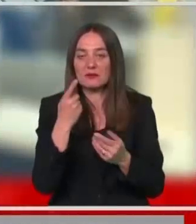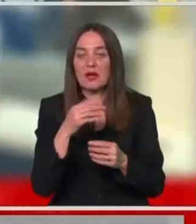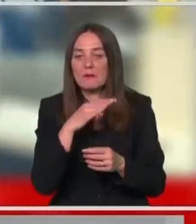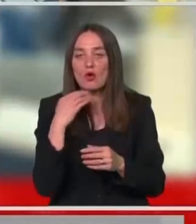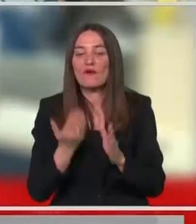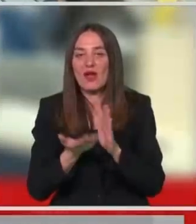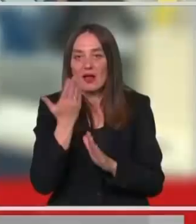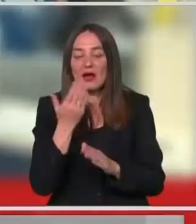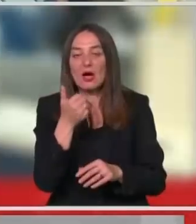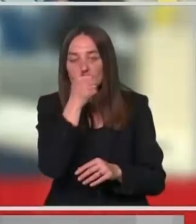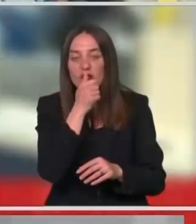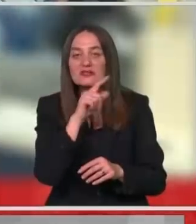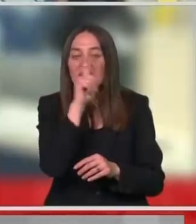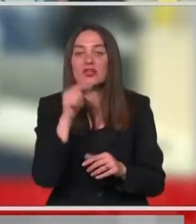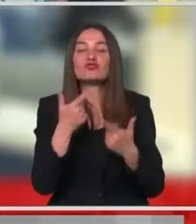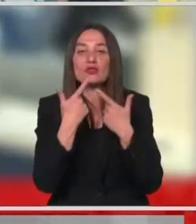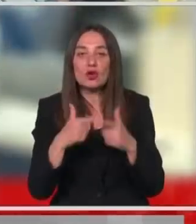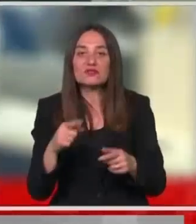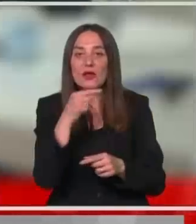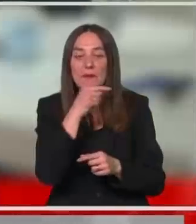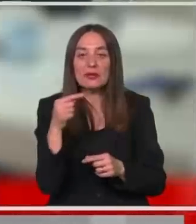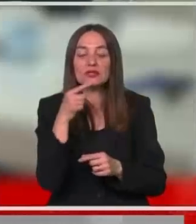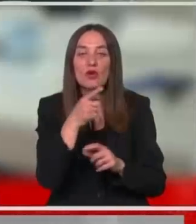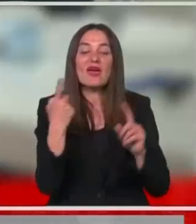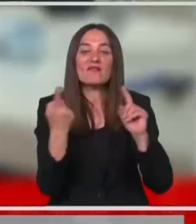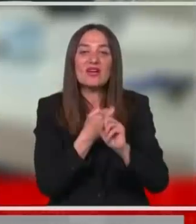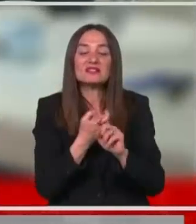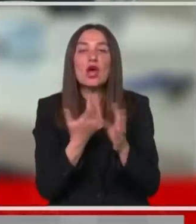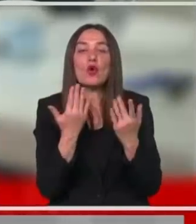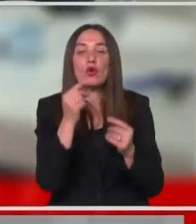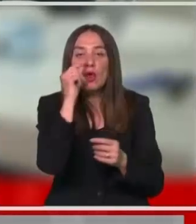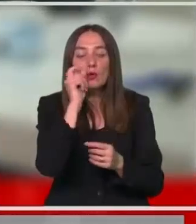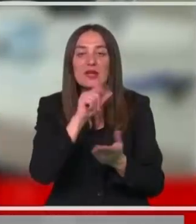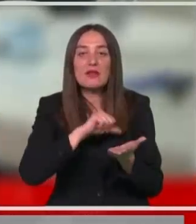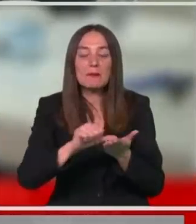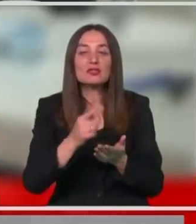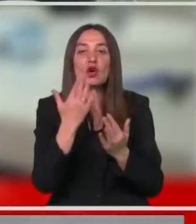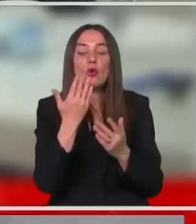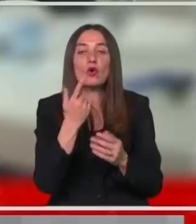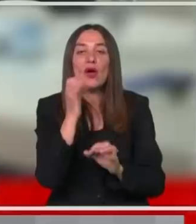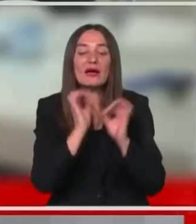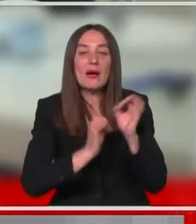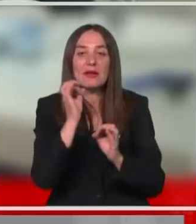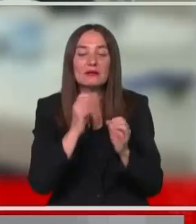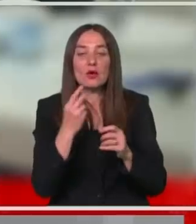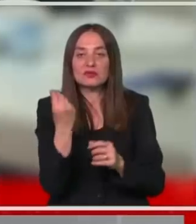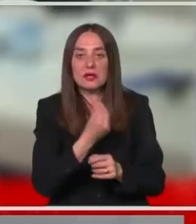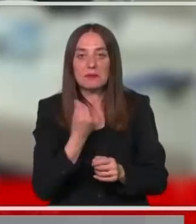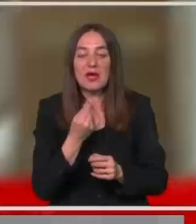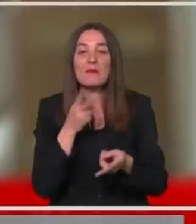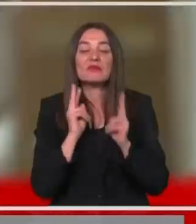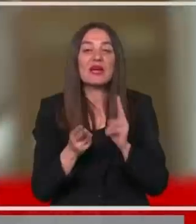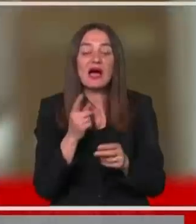toliko velika. Što se tiče dozvoljenog minusa, ona je vezana za to koliko ljudi ne plaća i kolika je referentna kamatna stopa u Srbiji.